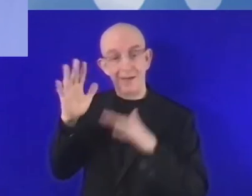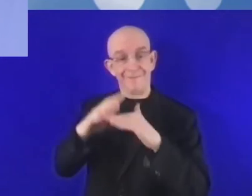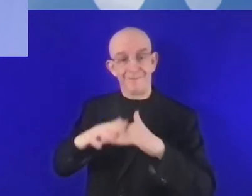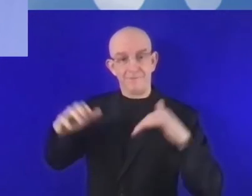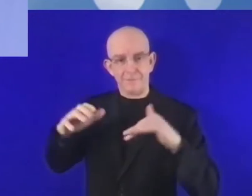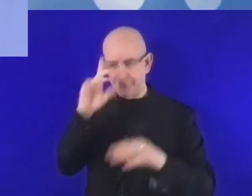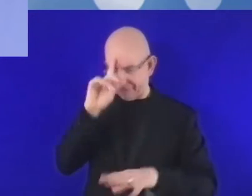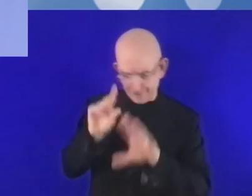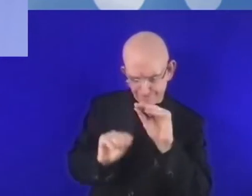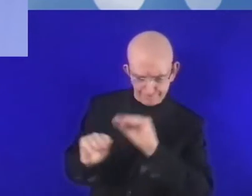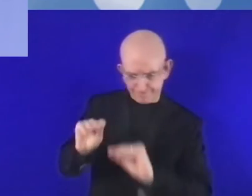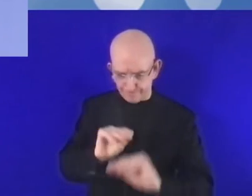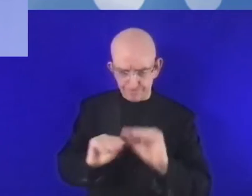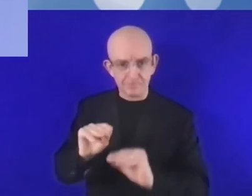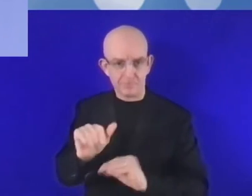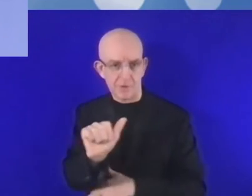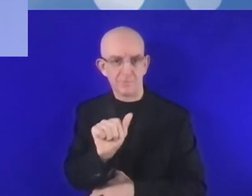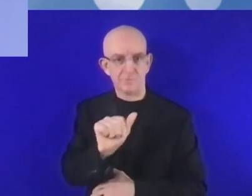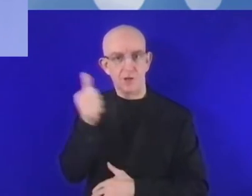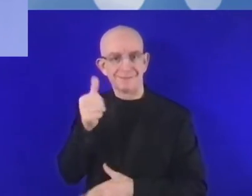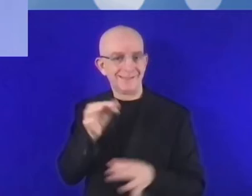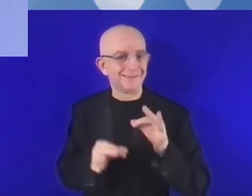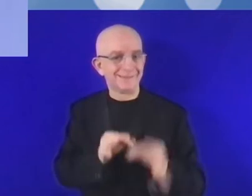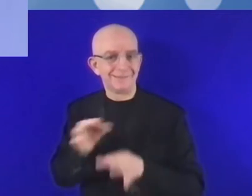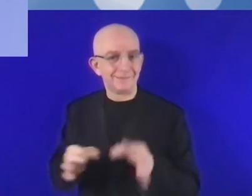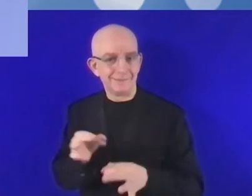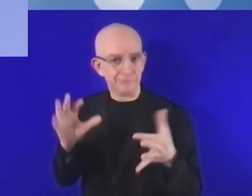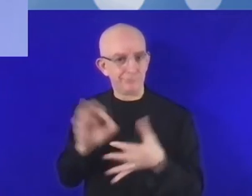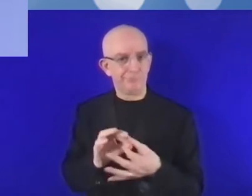стратегию развития в области